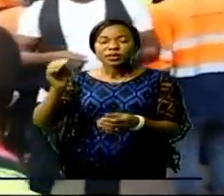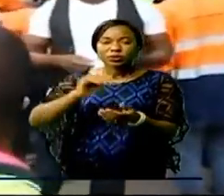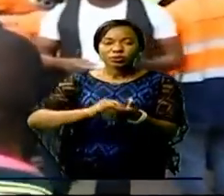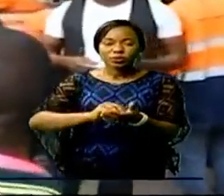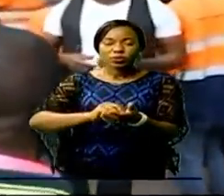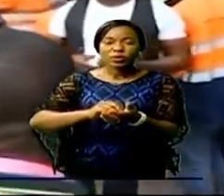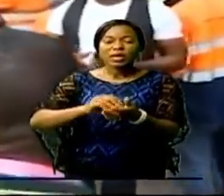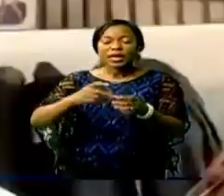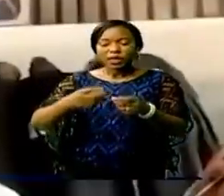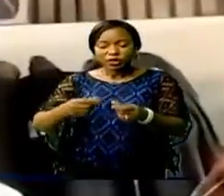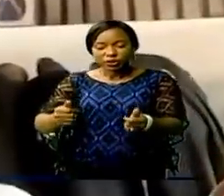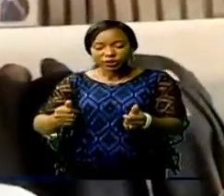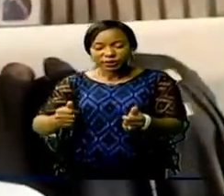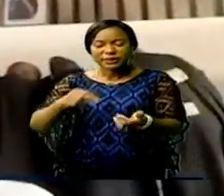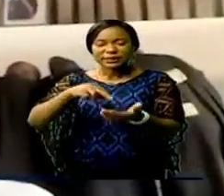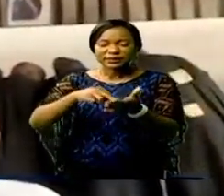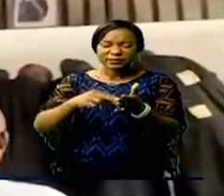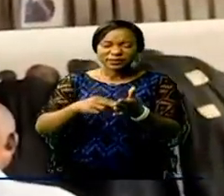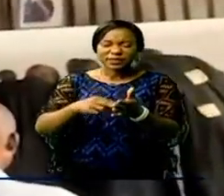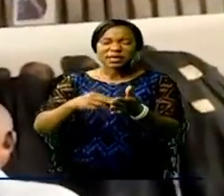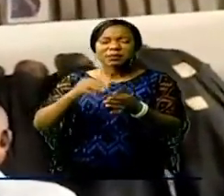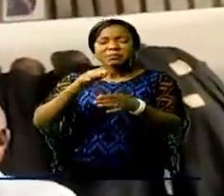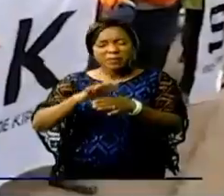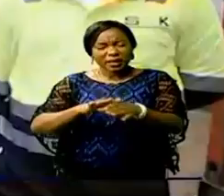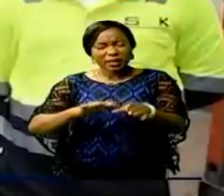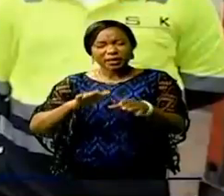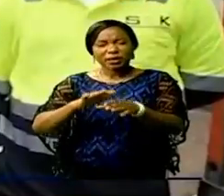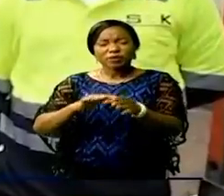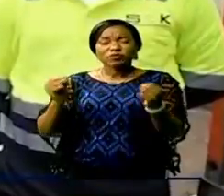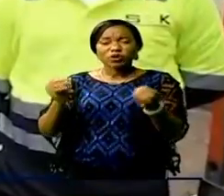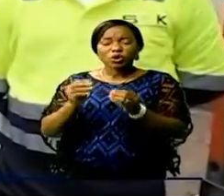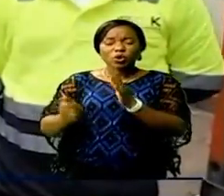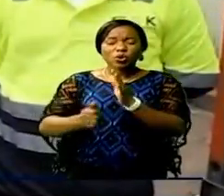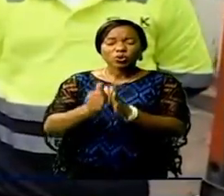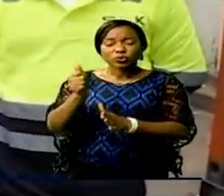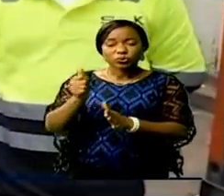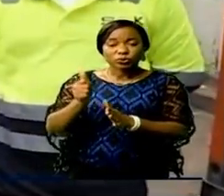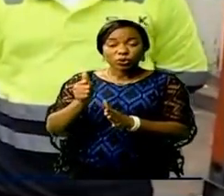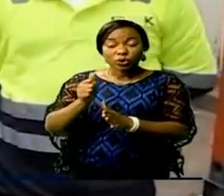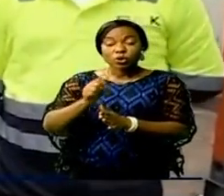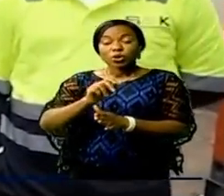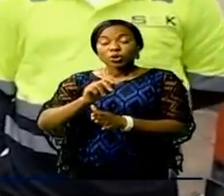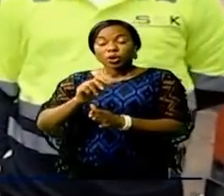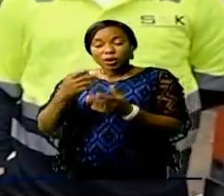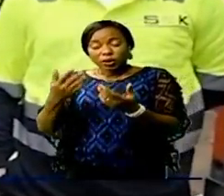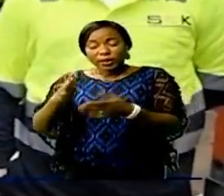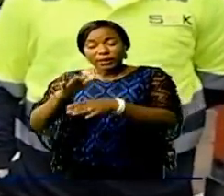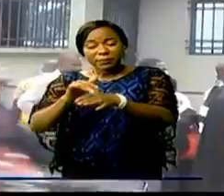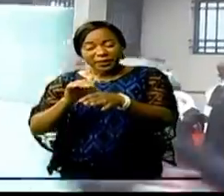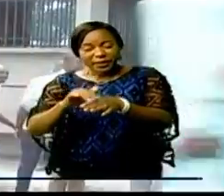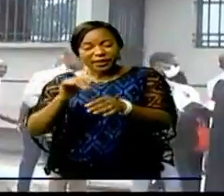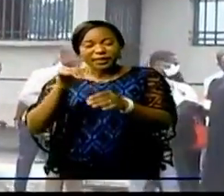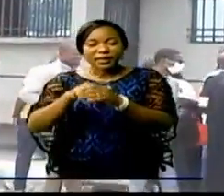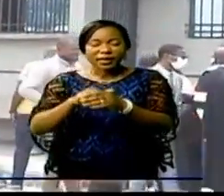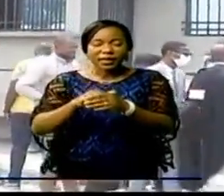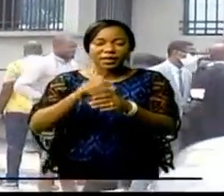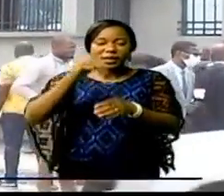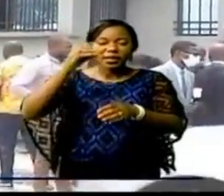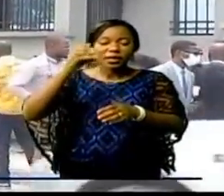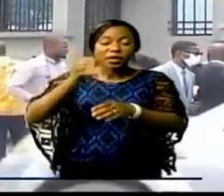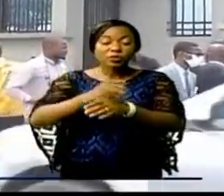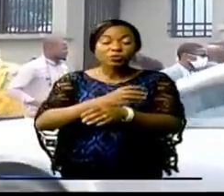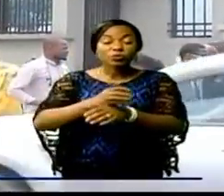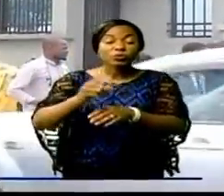est anormalement long. C'est jeudi 11 novembre 2021, la cause appelée à la cour d'appel de Kinshasa Matete a été